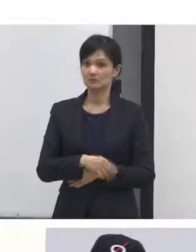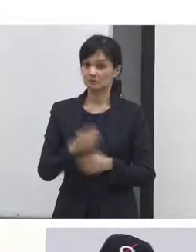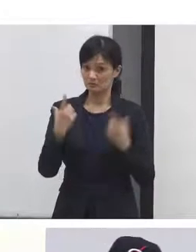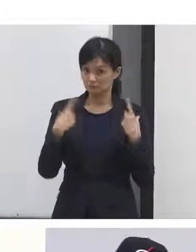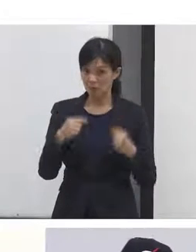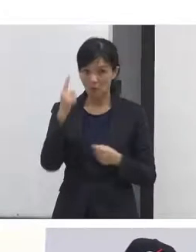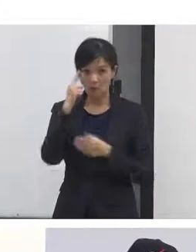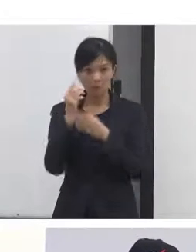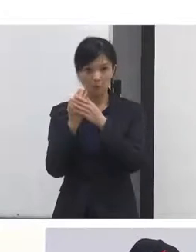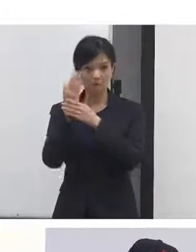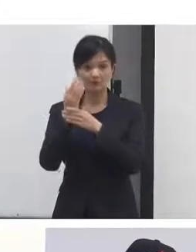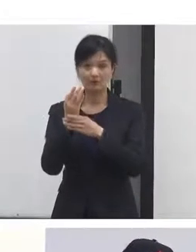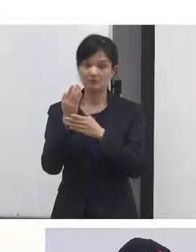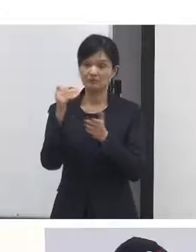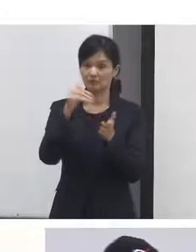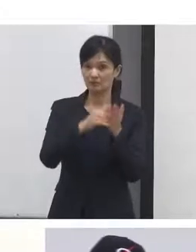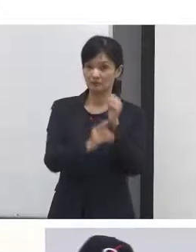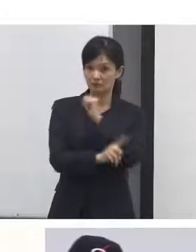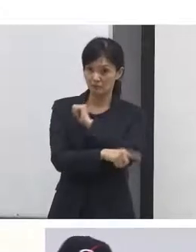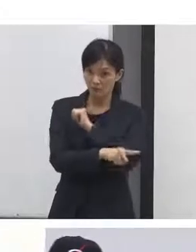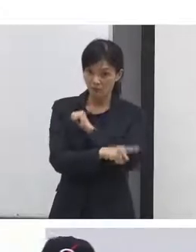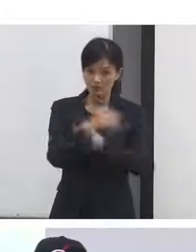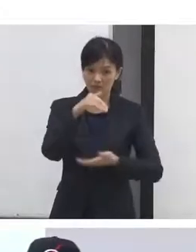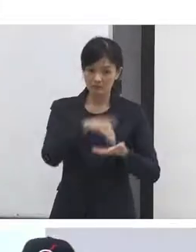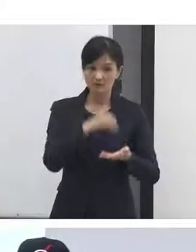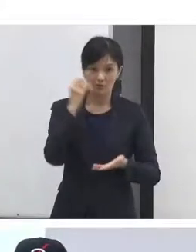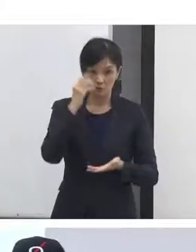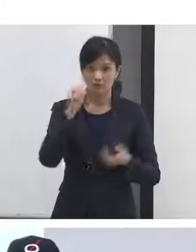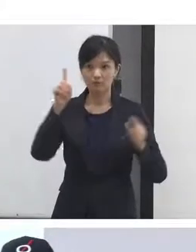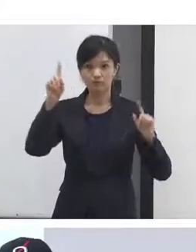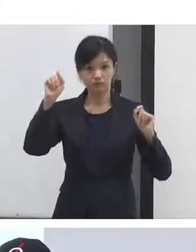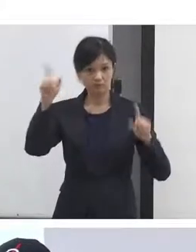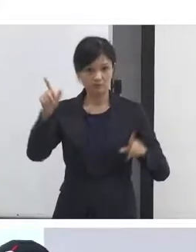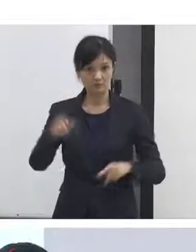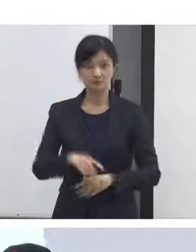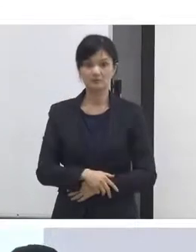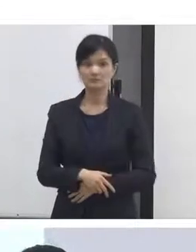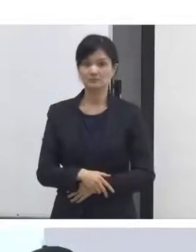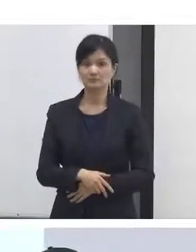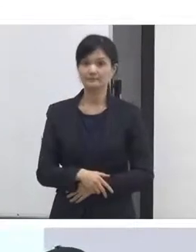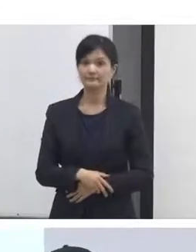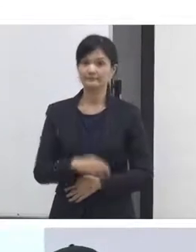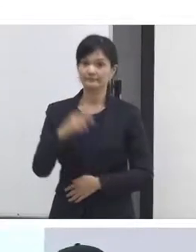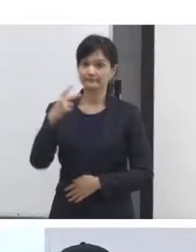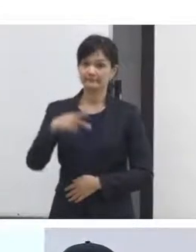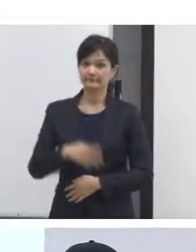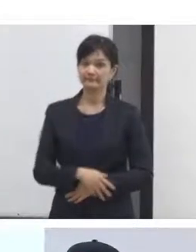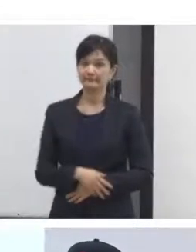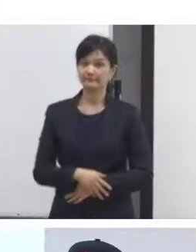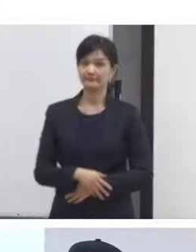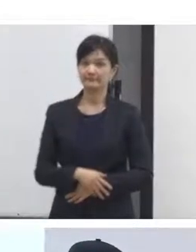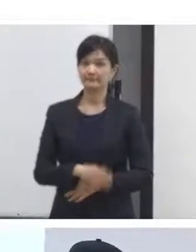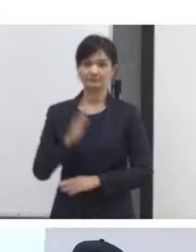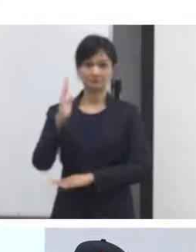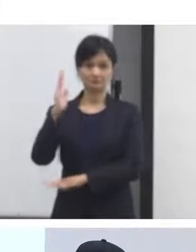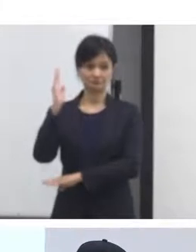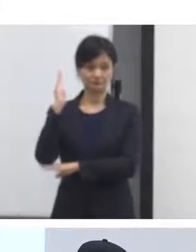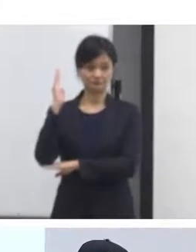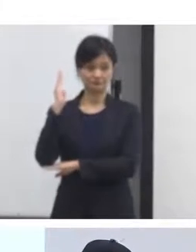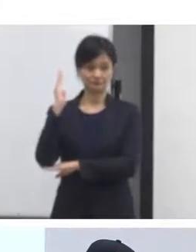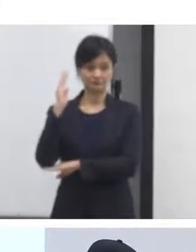最后产出的结果会有非常大的落差。我觉得这是一个很大的关键。再来就是政府一直站在，就